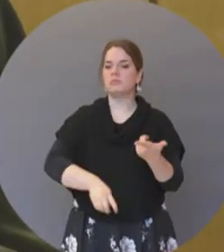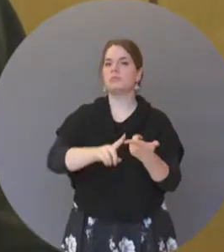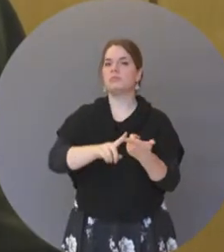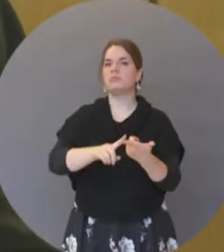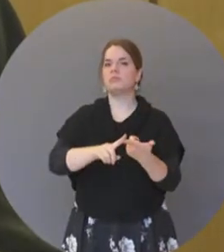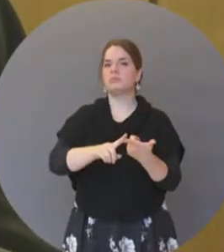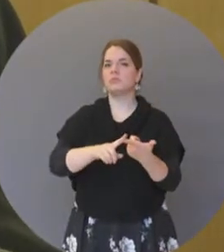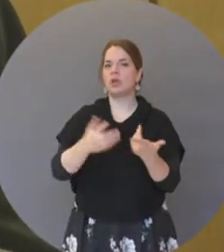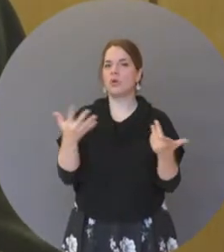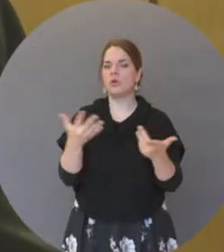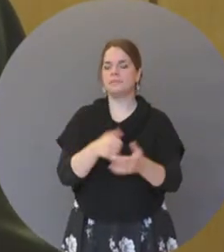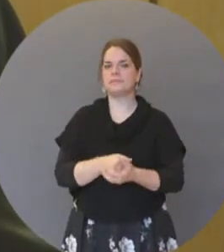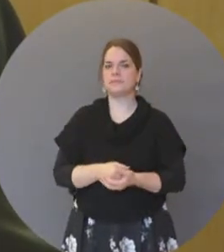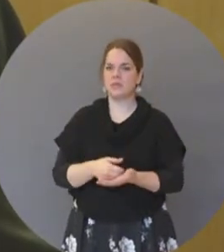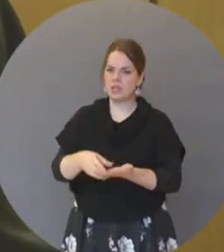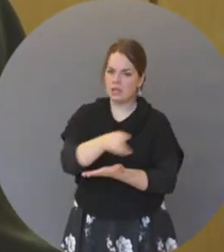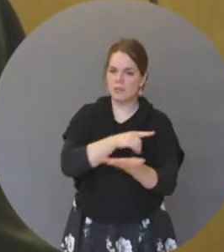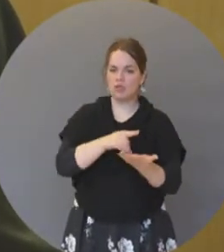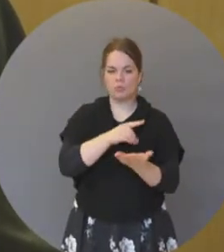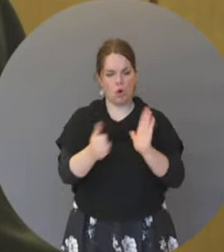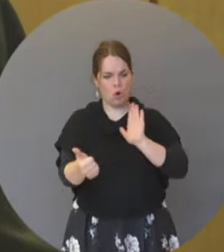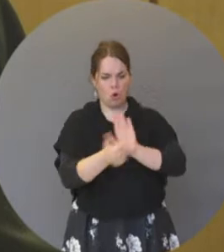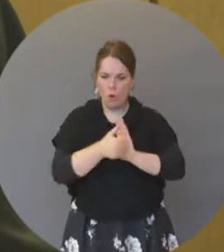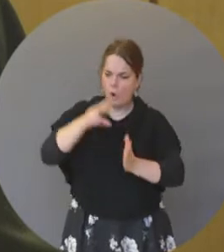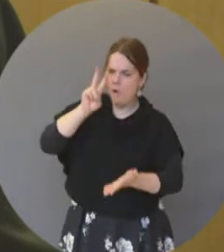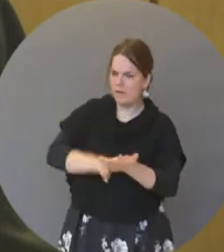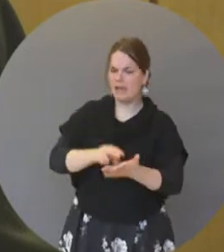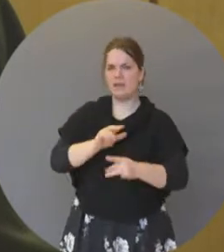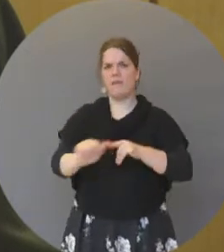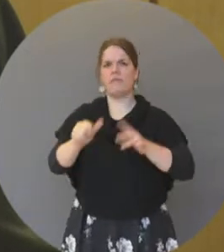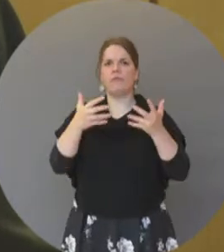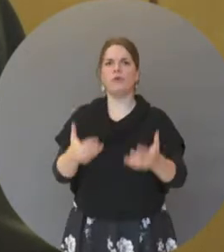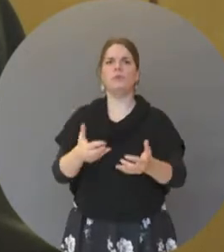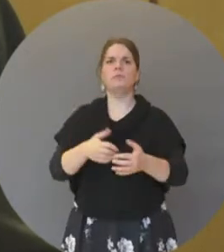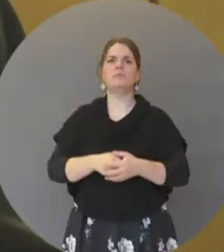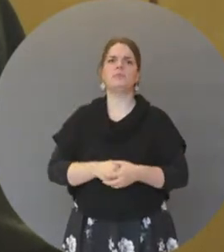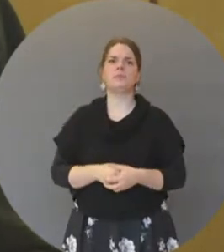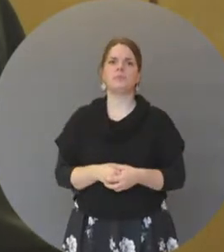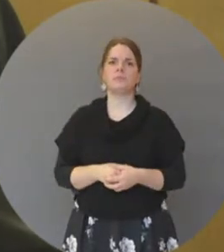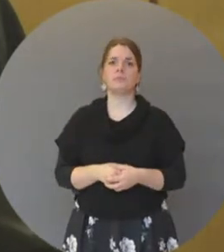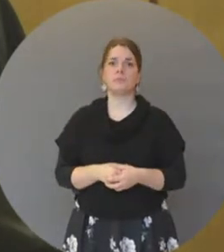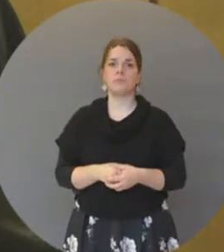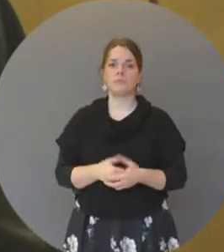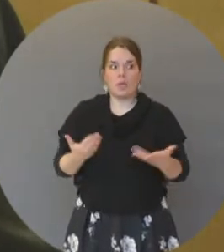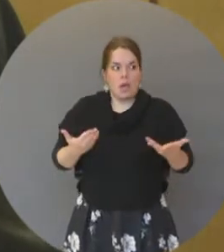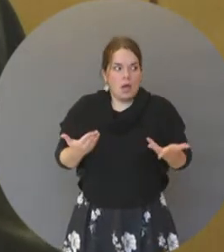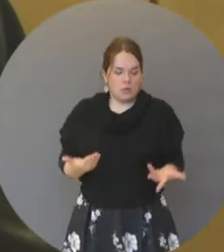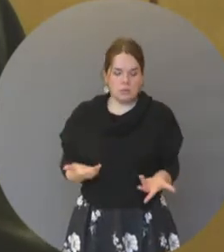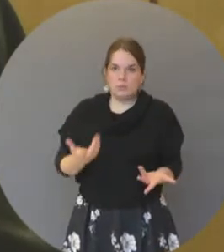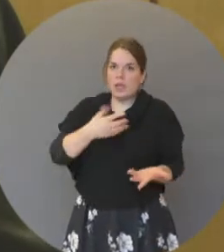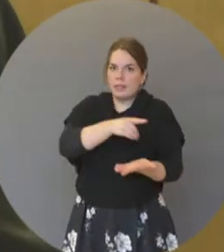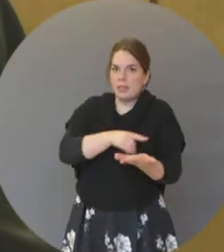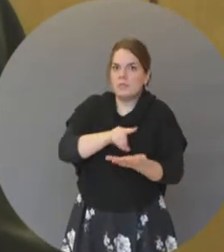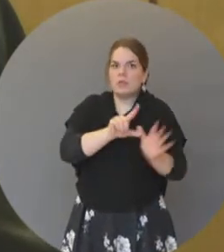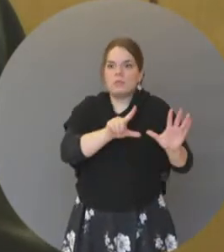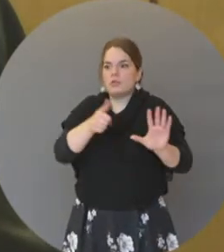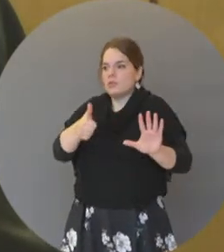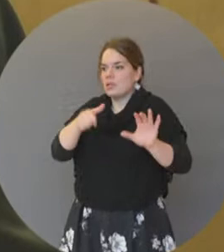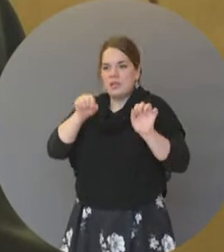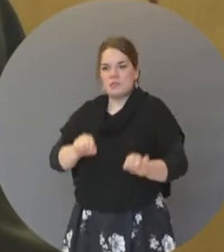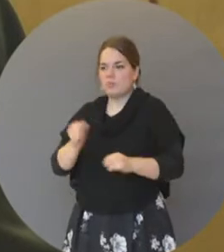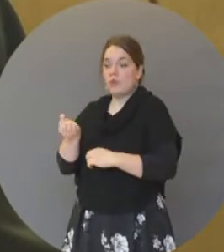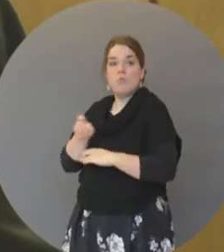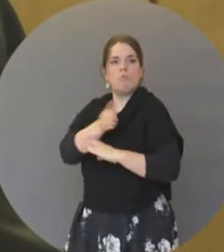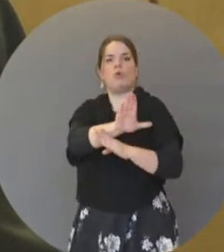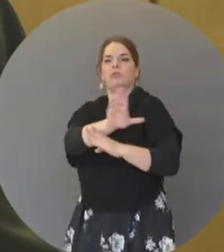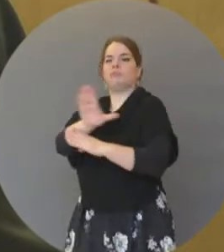véritablement et pleinement son rôle la Seine-Maritime pourrait ainsi être exemplaire au sein de l'Association des départements de France